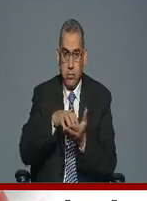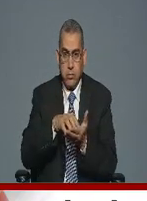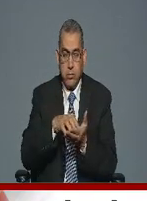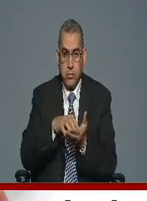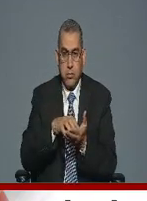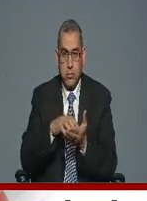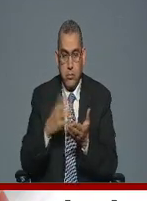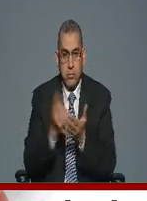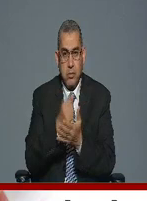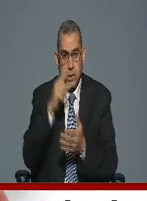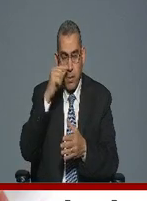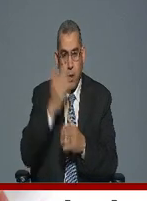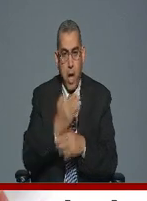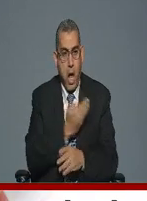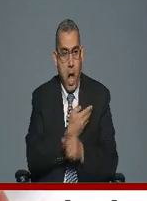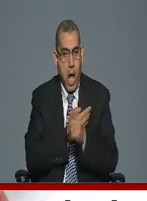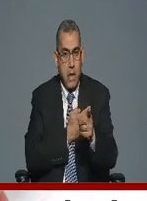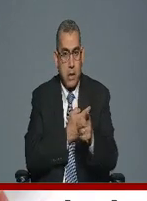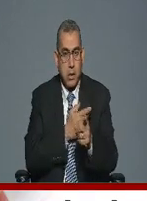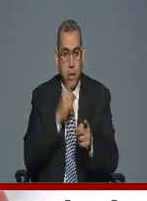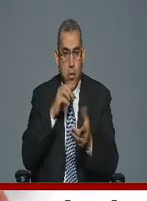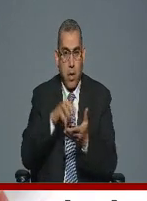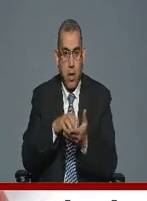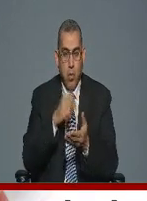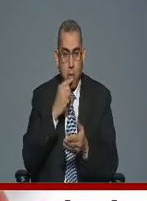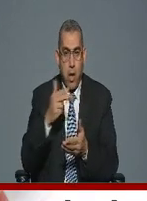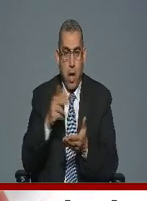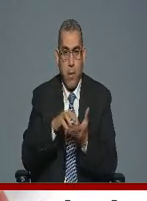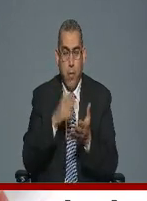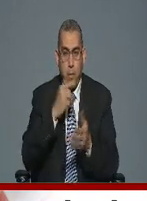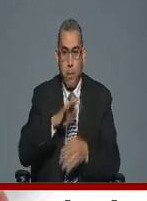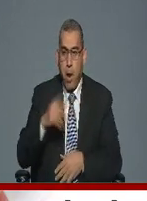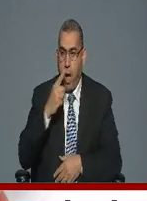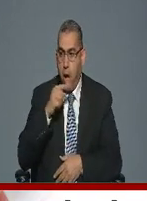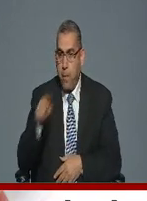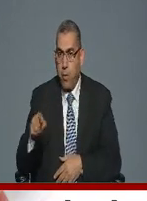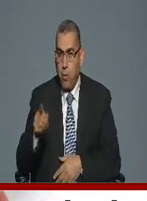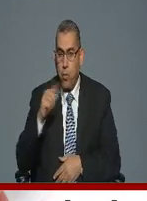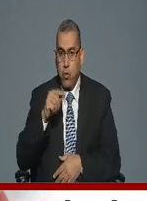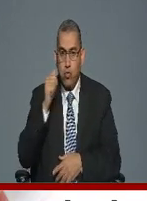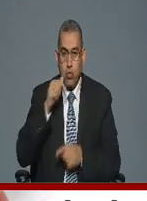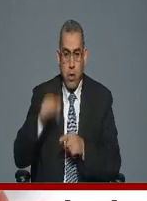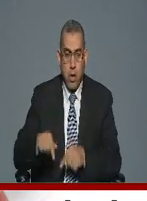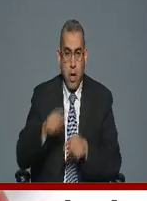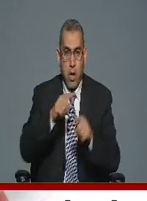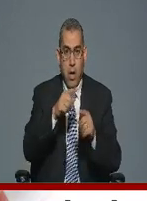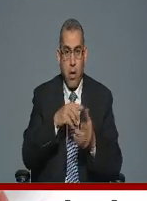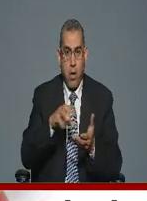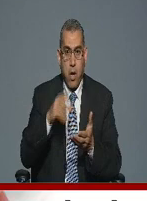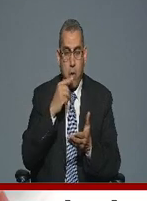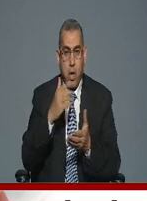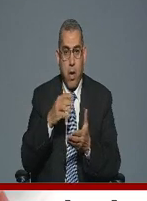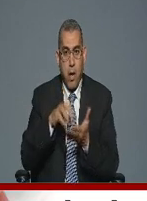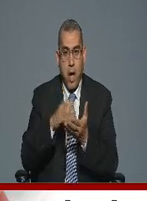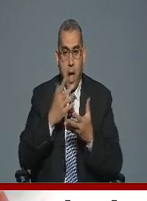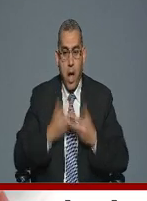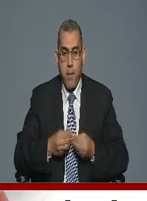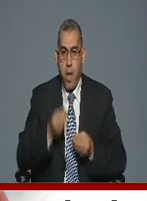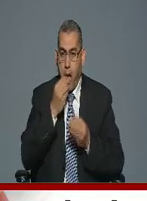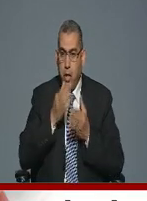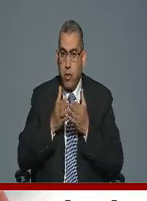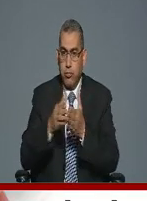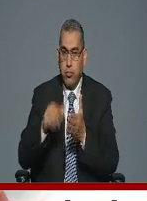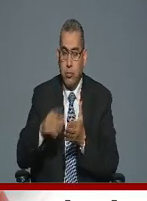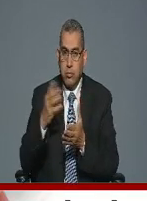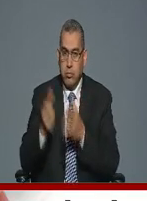الصراعات في غزة والسودان وليبيا وعدم الاستقرار في البحر الأحمر والتهديدات للأمن الغذائي والمائي